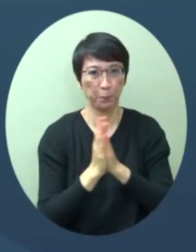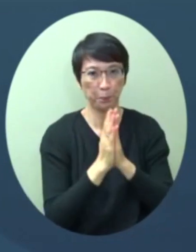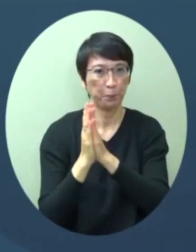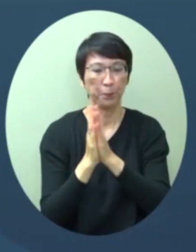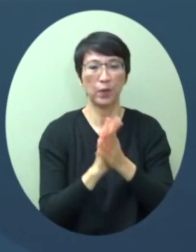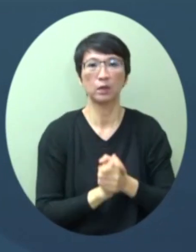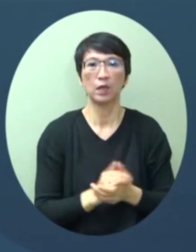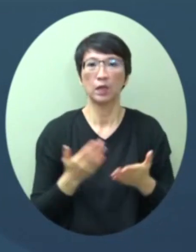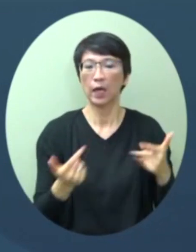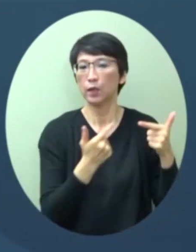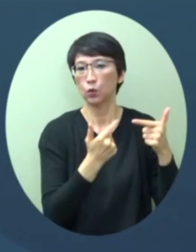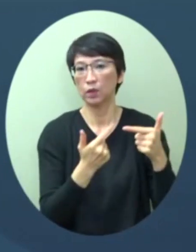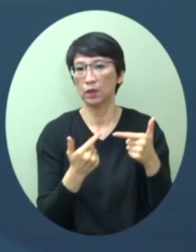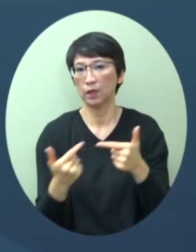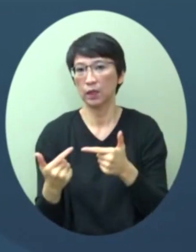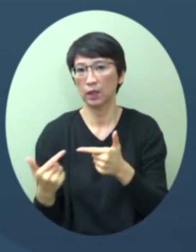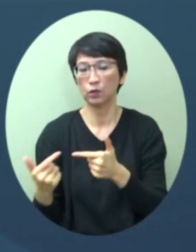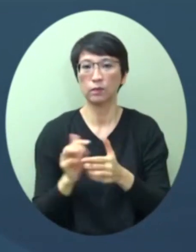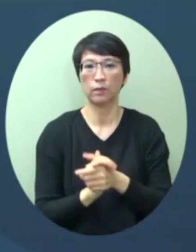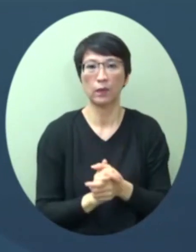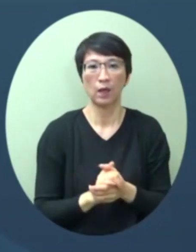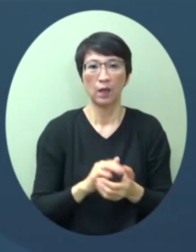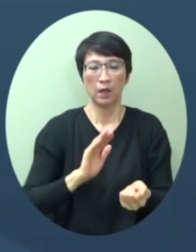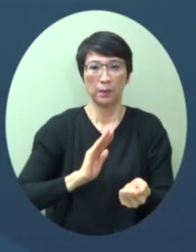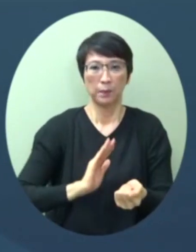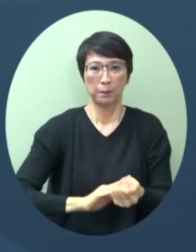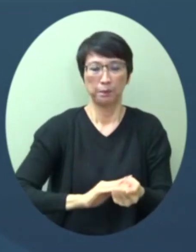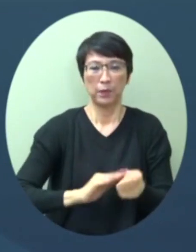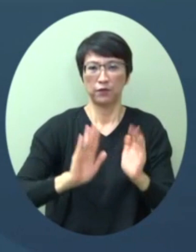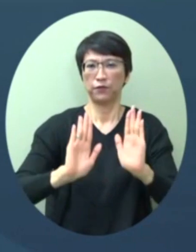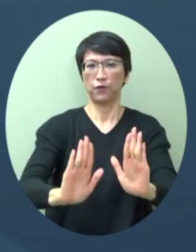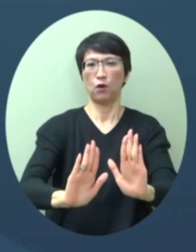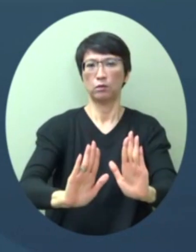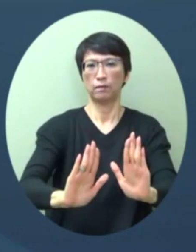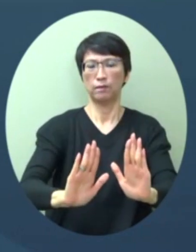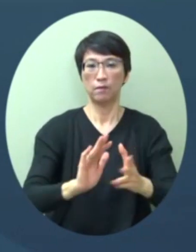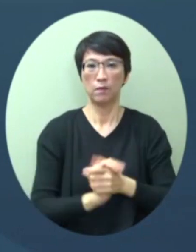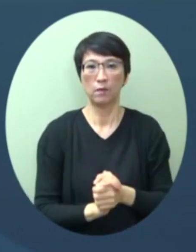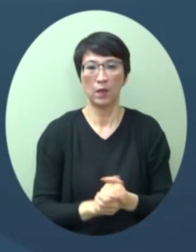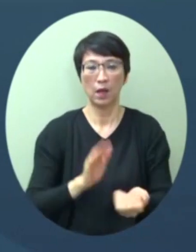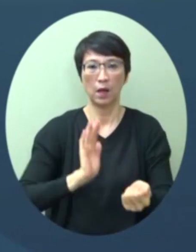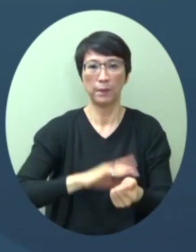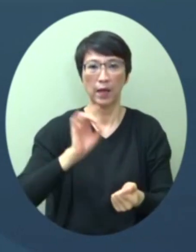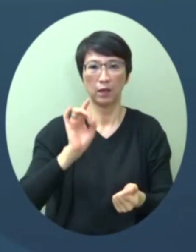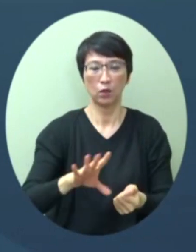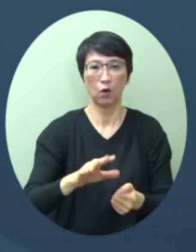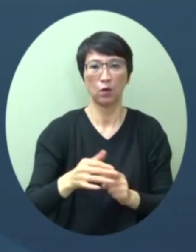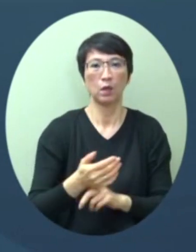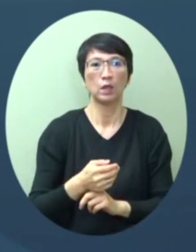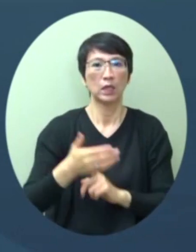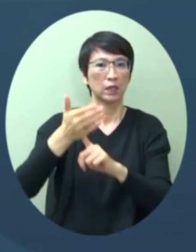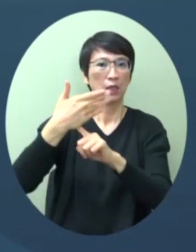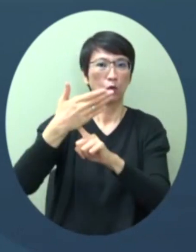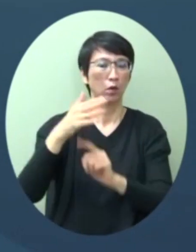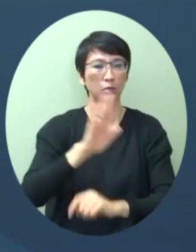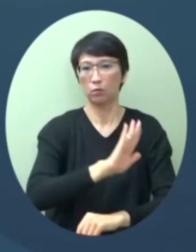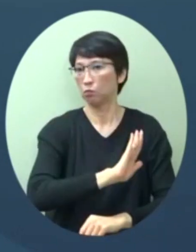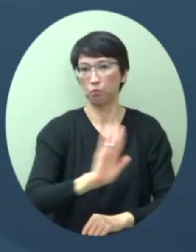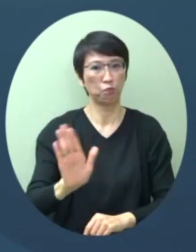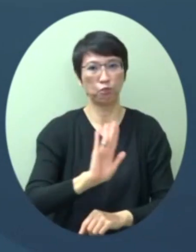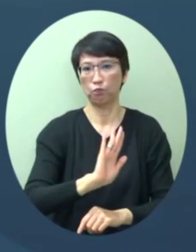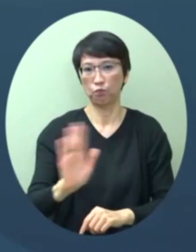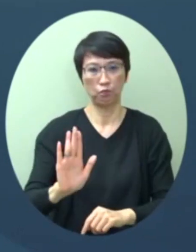我们要继续打这场抗疫战向病毒投降不是一个选项